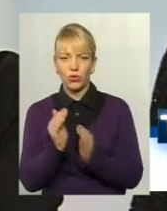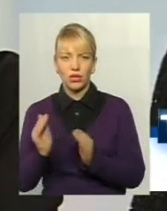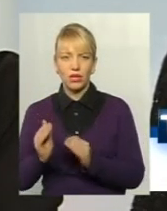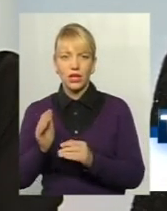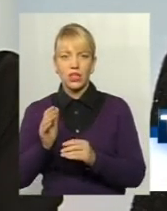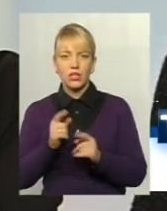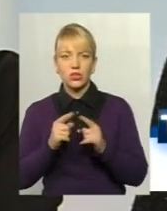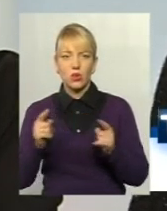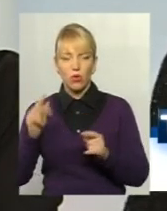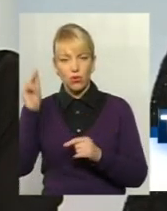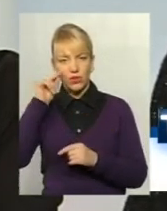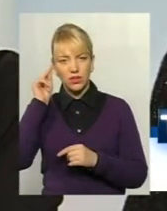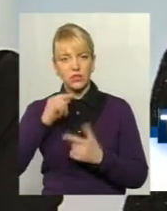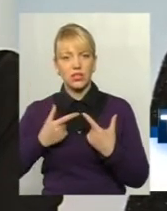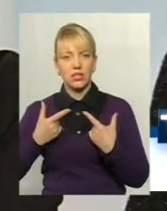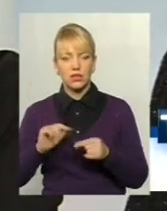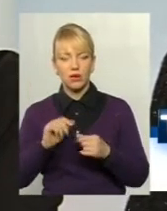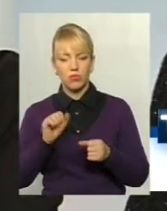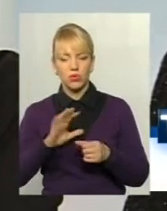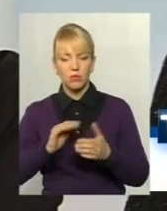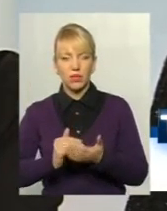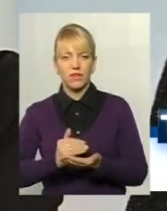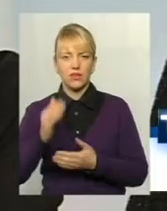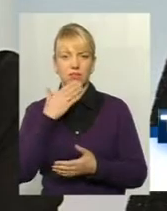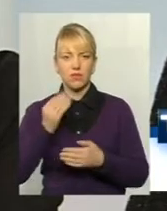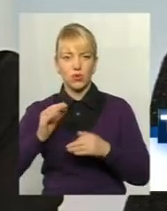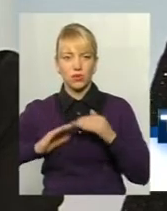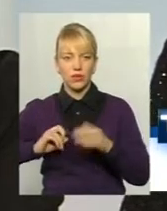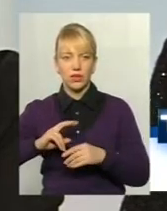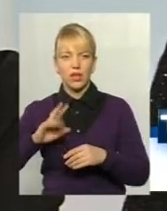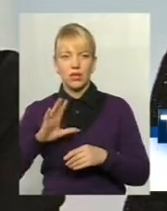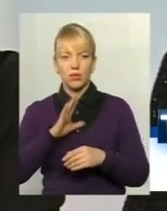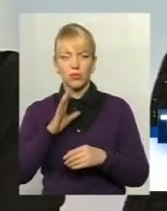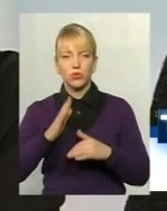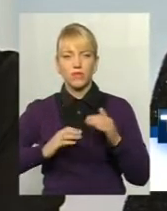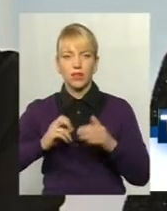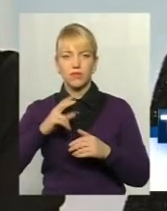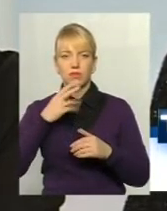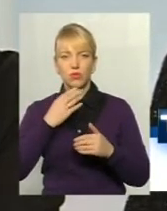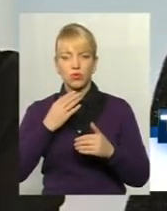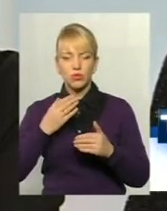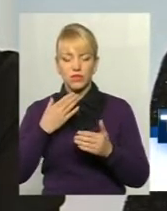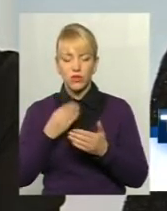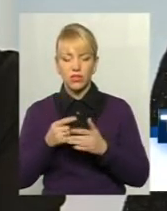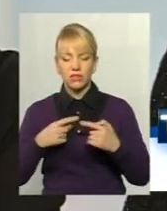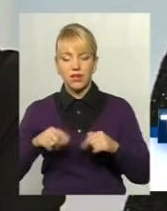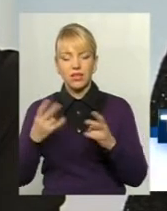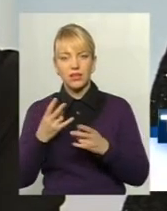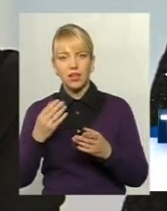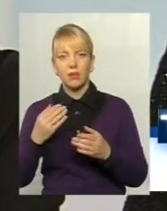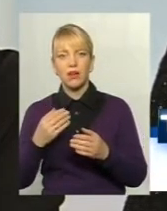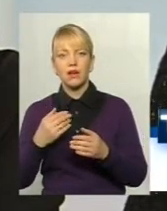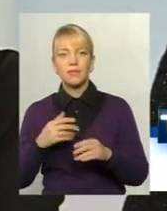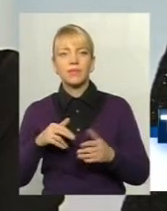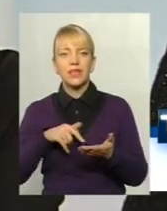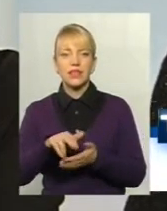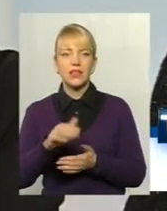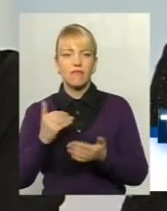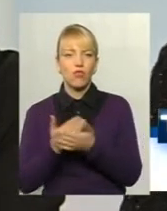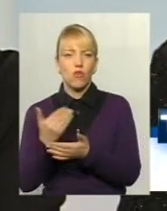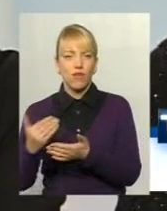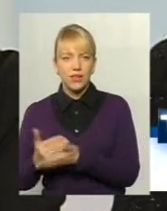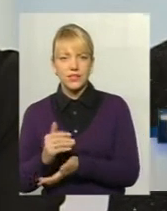підвищити свої компетенції і бути класним фахівцем у своїй сфері. Тому варто йти до інновацій і бути лідером